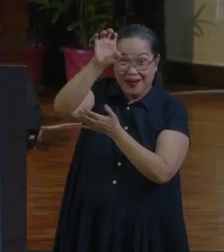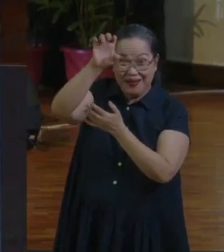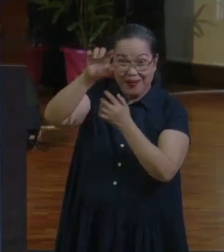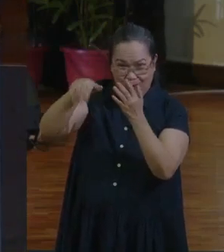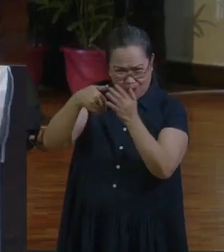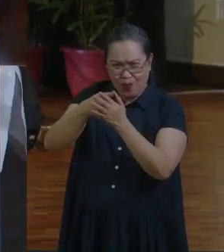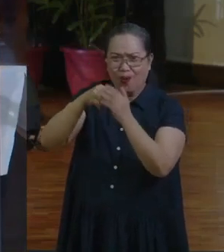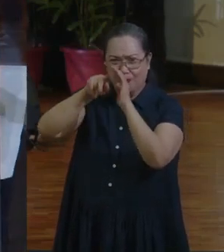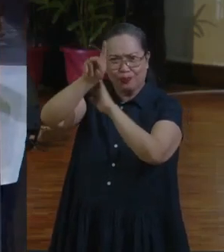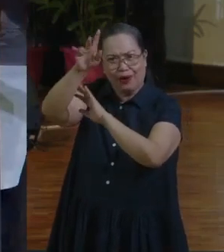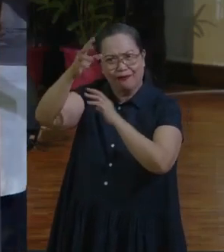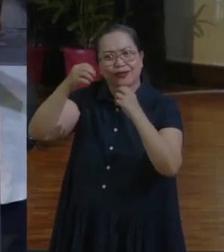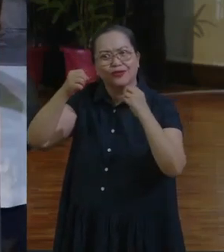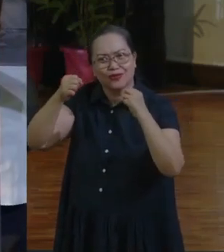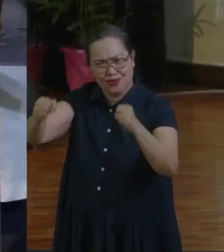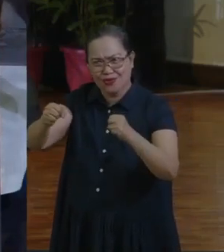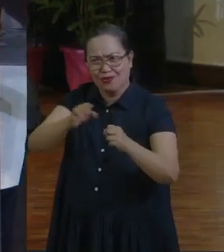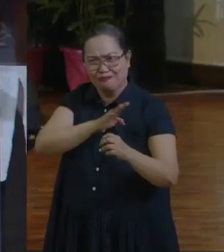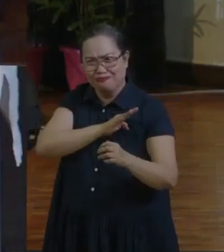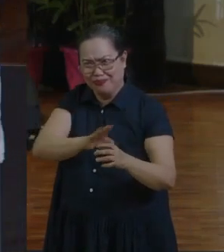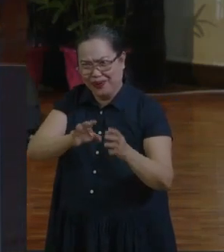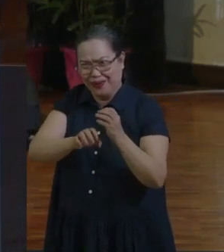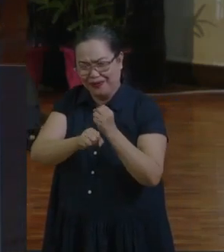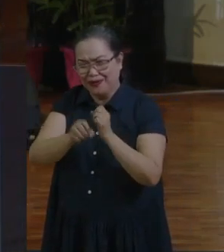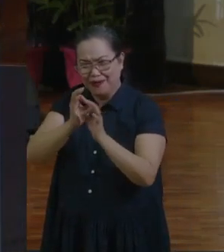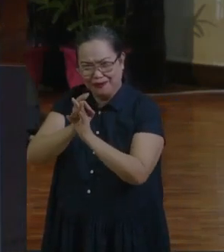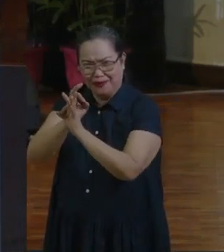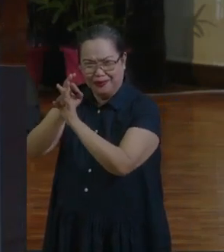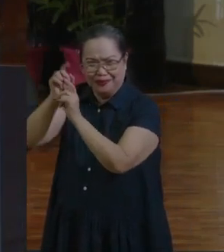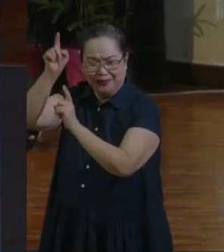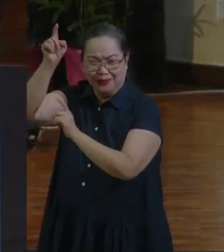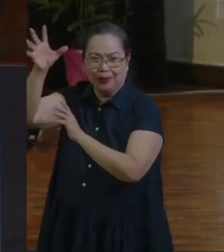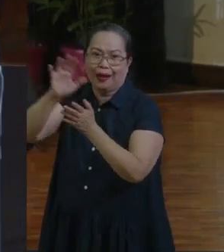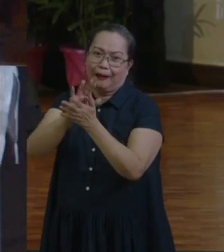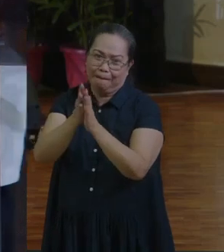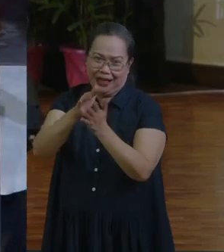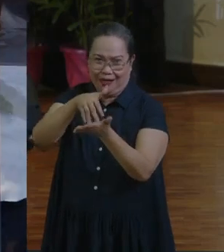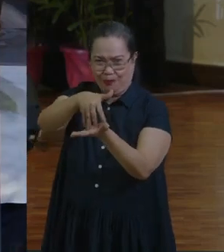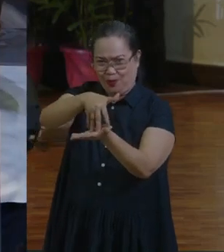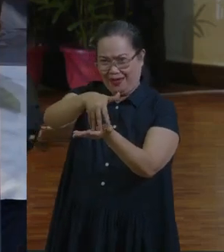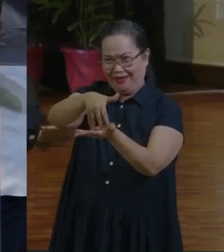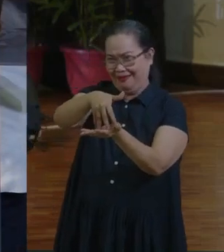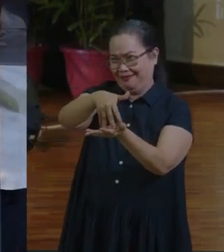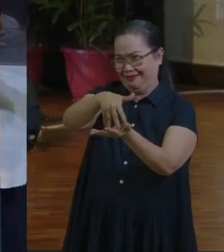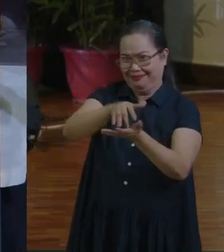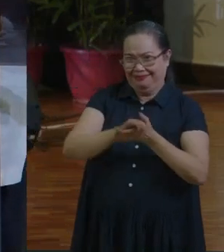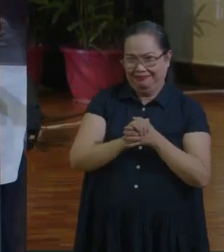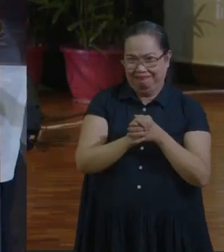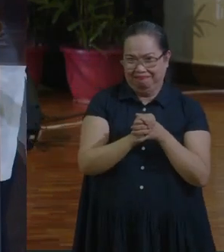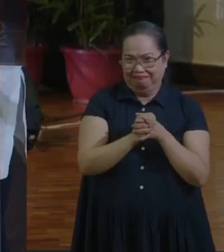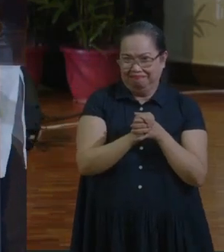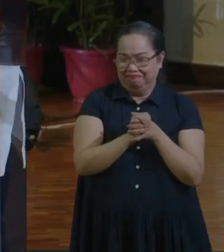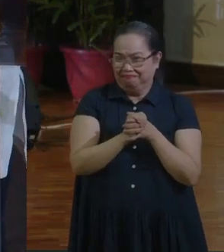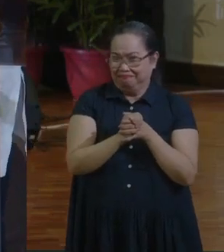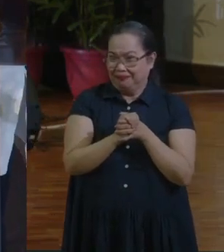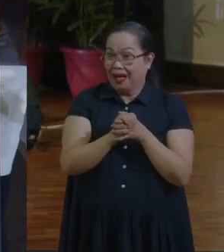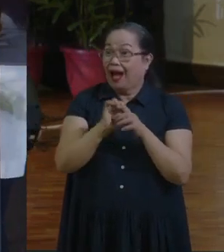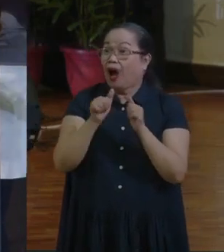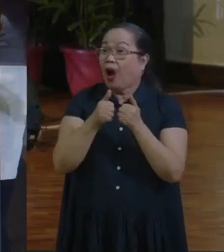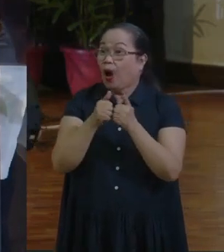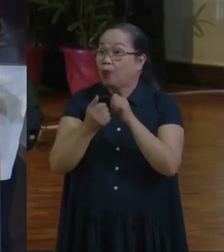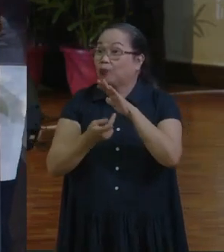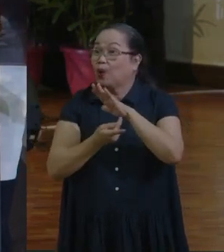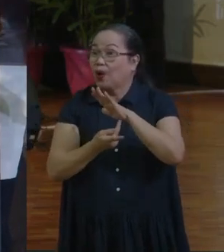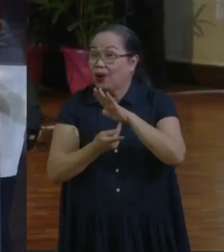ng Diyos, matatapang, tapat sa kanilang pagtawag at komisyon. Si Pablo.